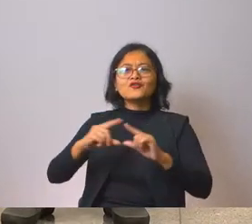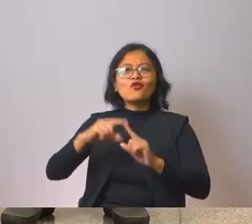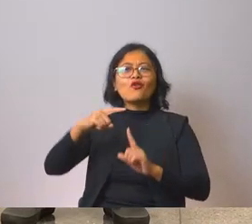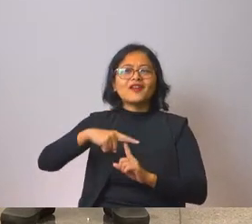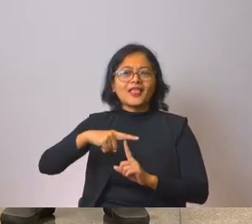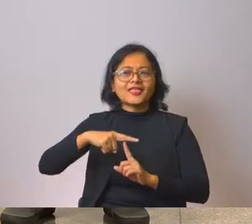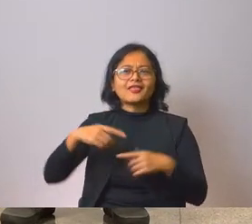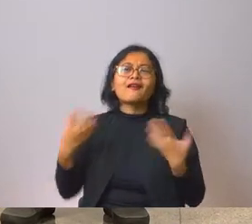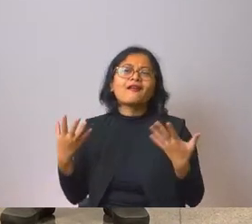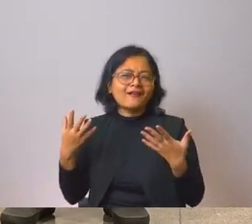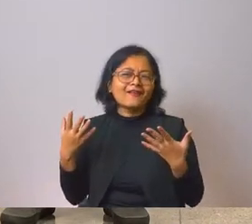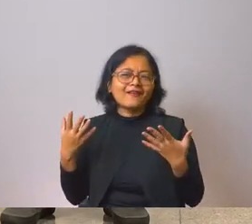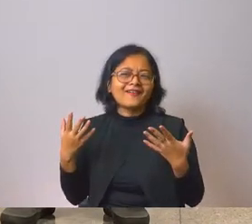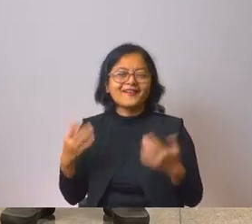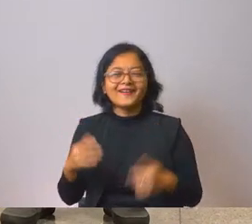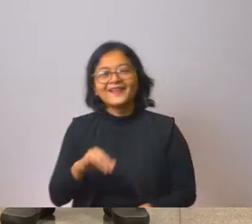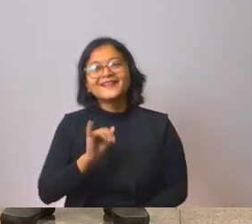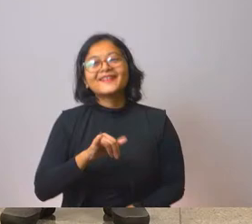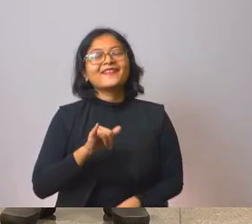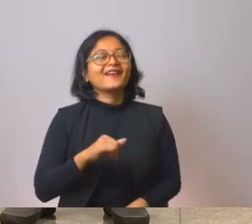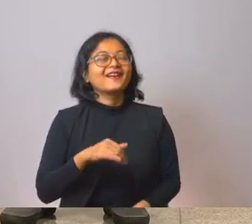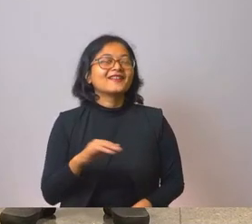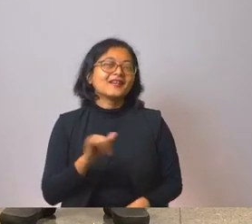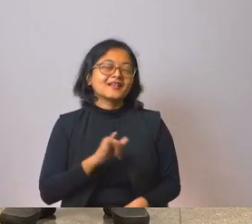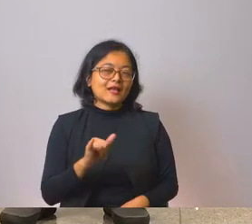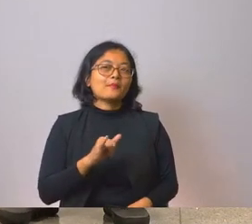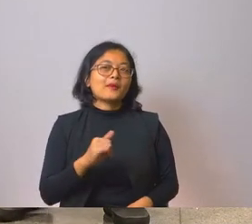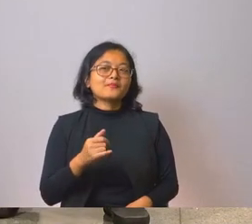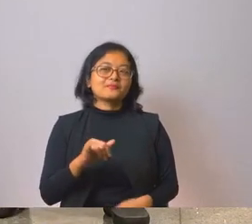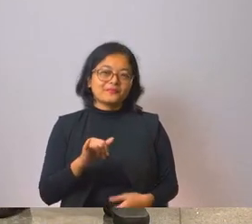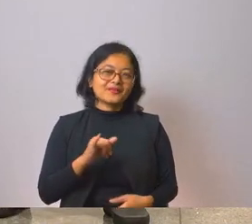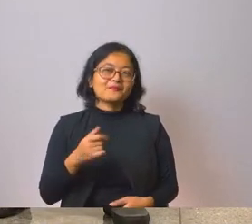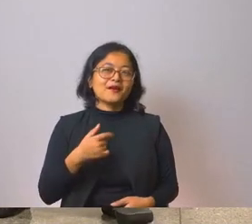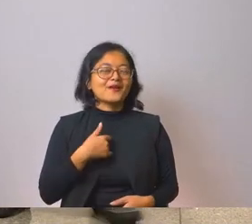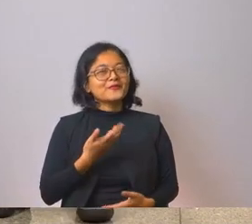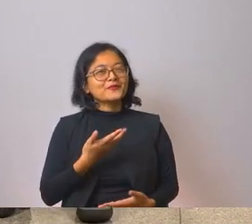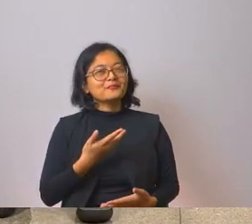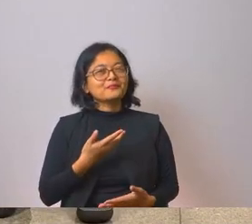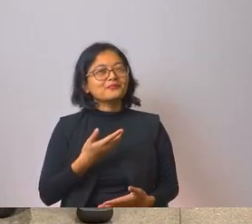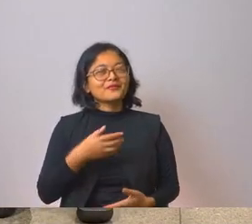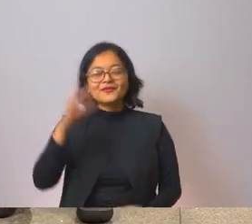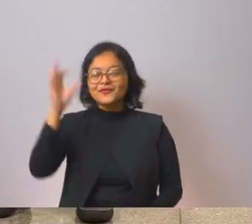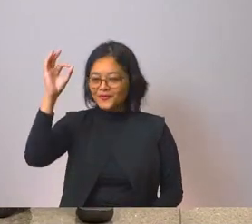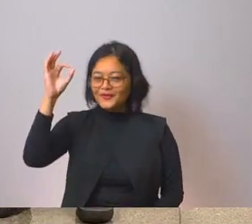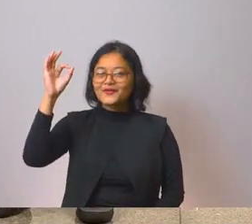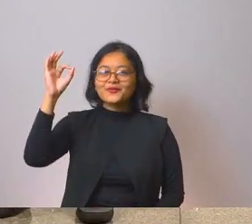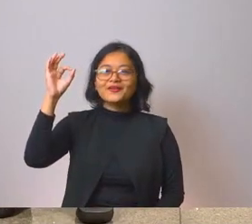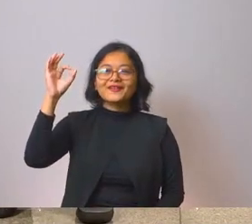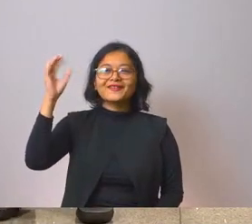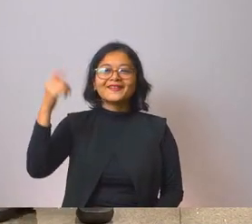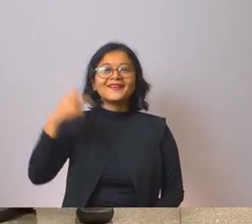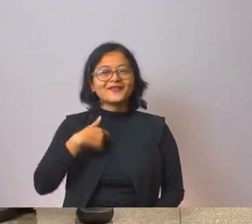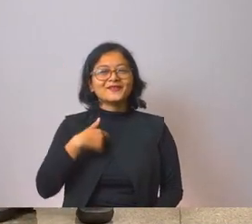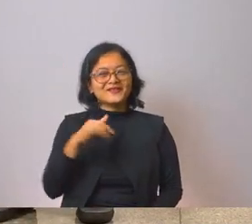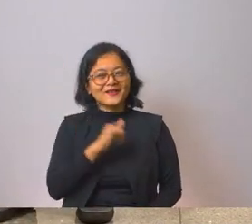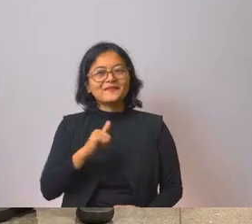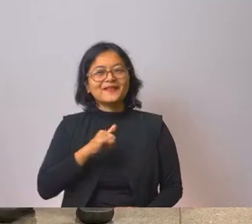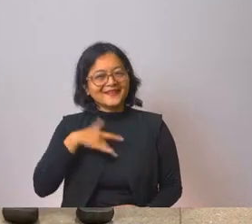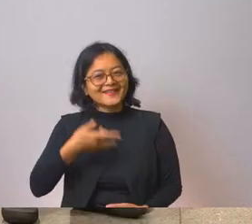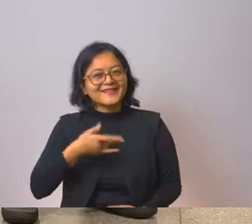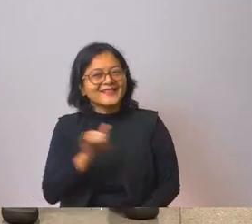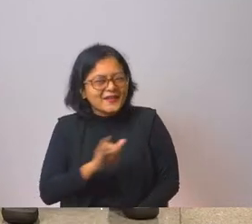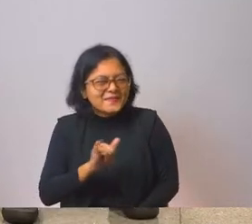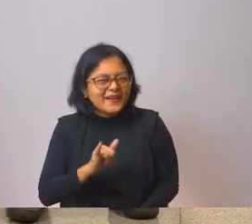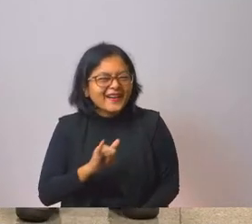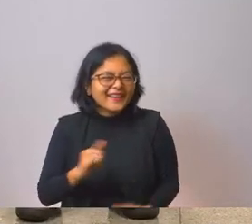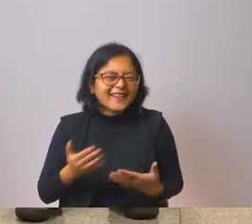ya terhadap anak-anak. Buat anak-anakku 3 di rumah yang sedang menikmati ibadah, Papa minta maaf ya.